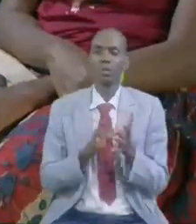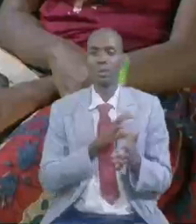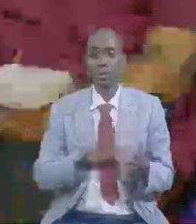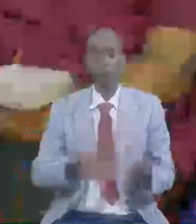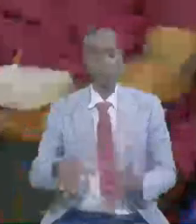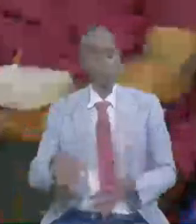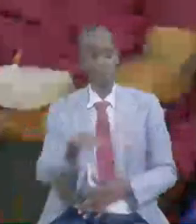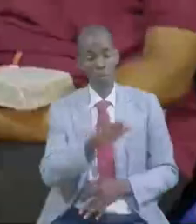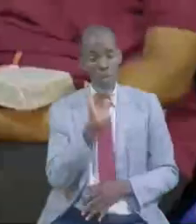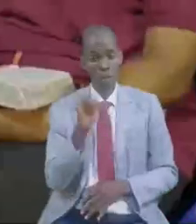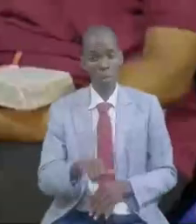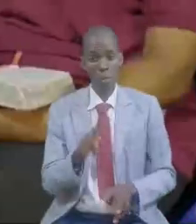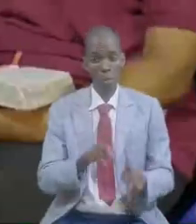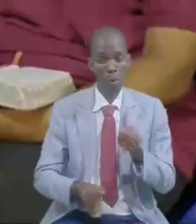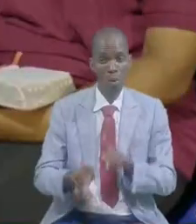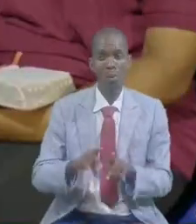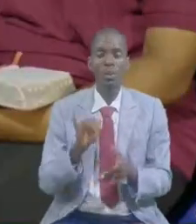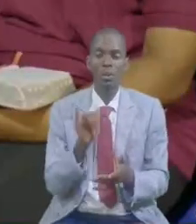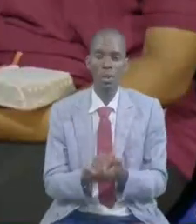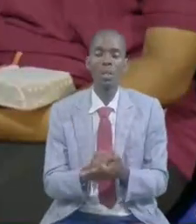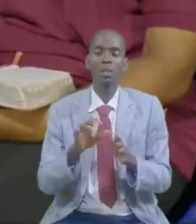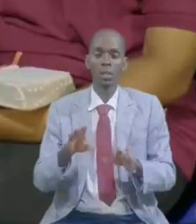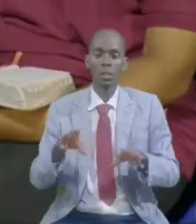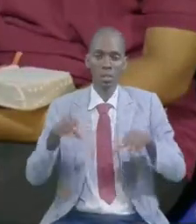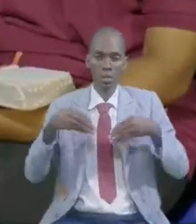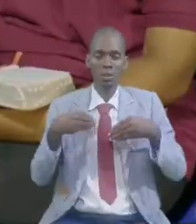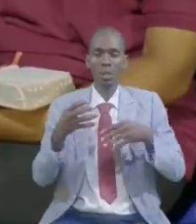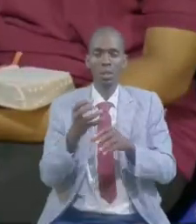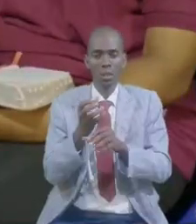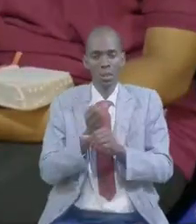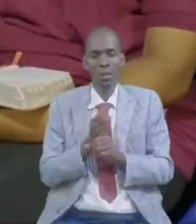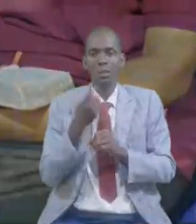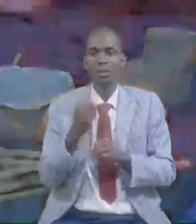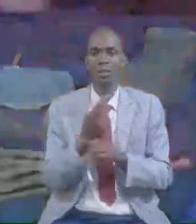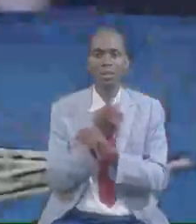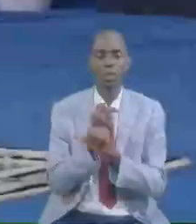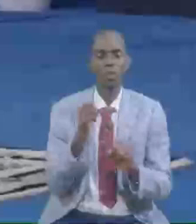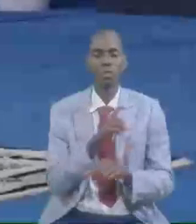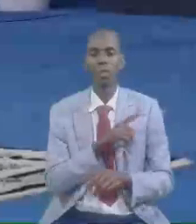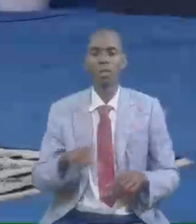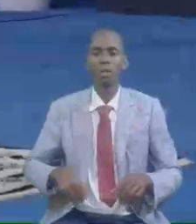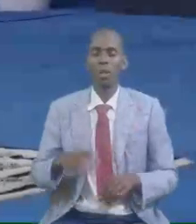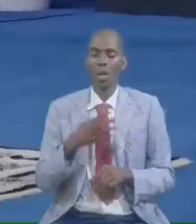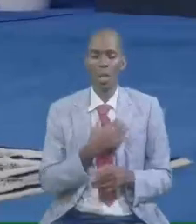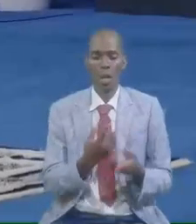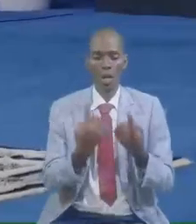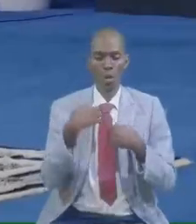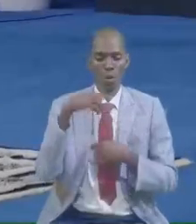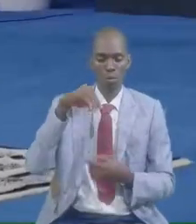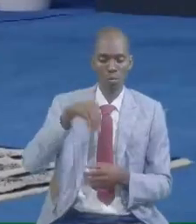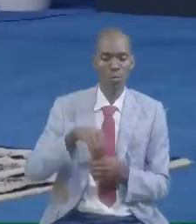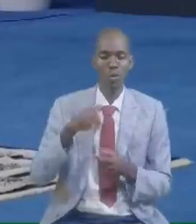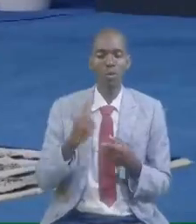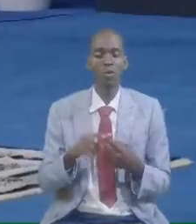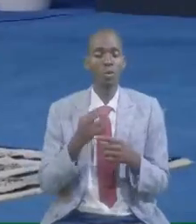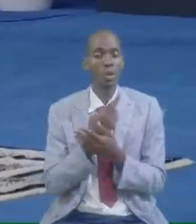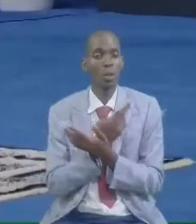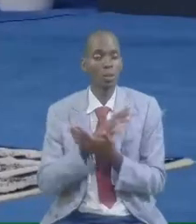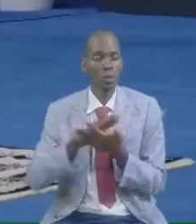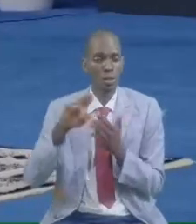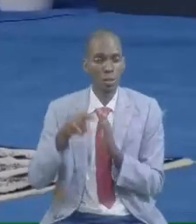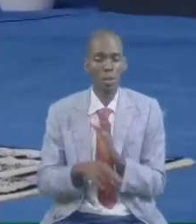Ce sont ceux-là qui acceptèrent la rédemption du Seigneur et qui viennent avec la justice et ils